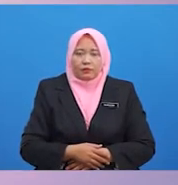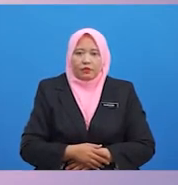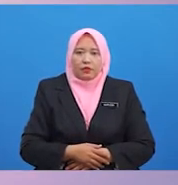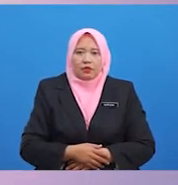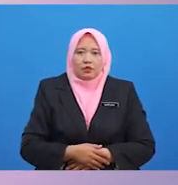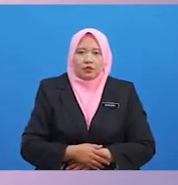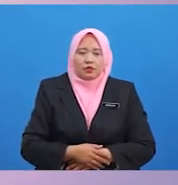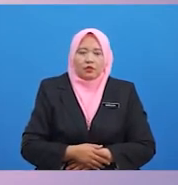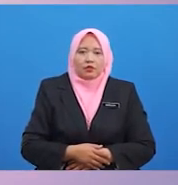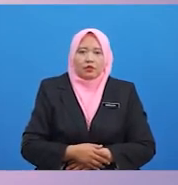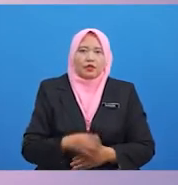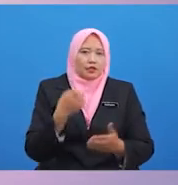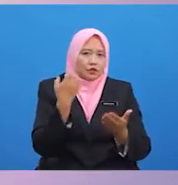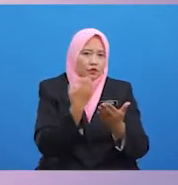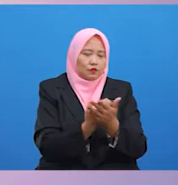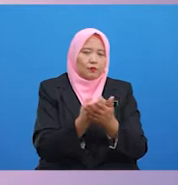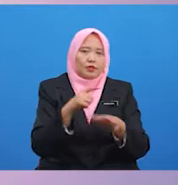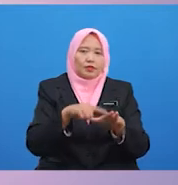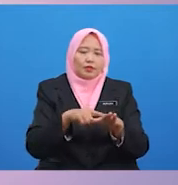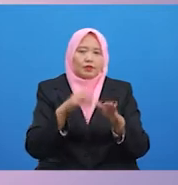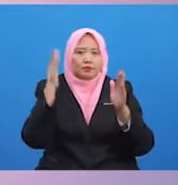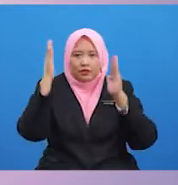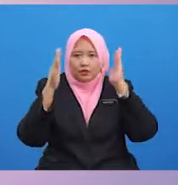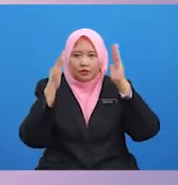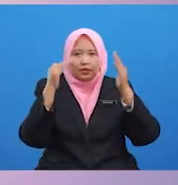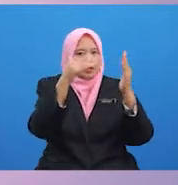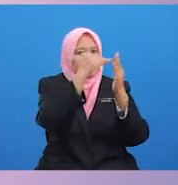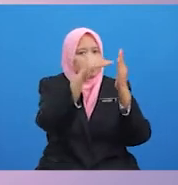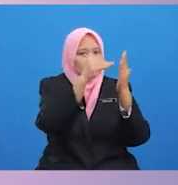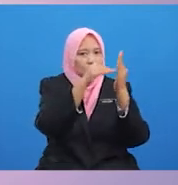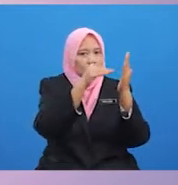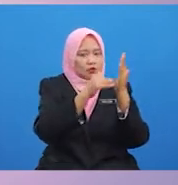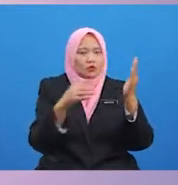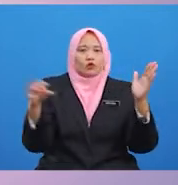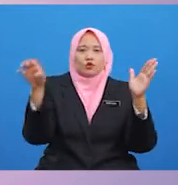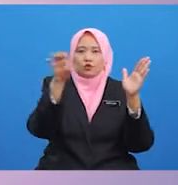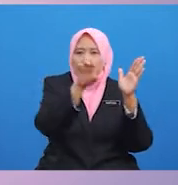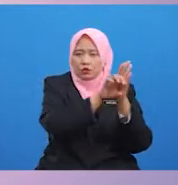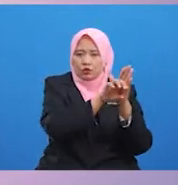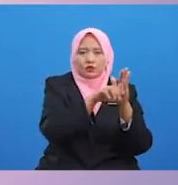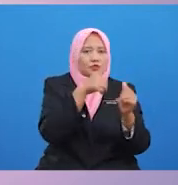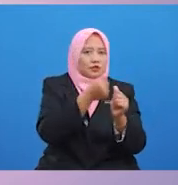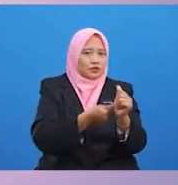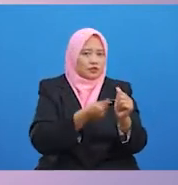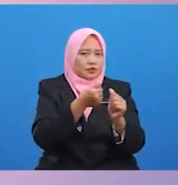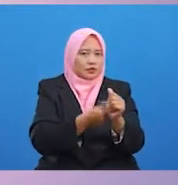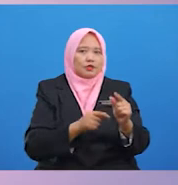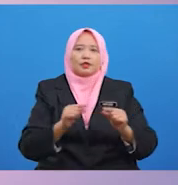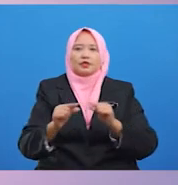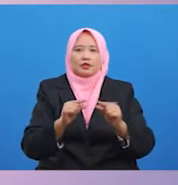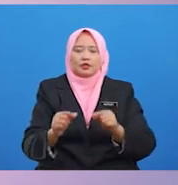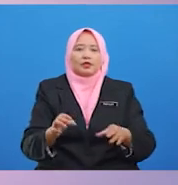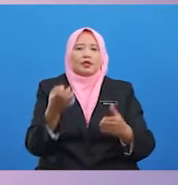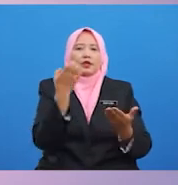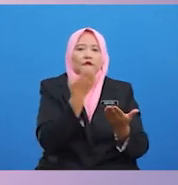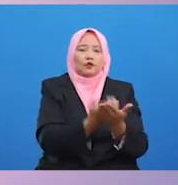berpandukan sektor ekonomi di Malaysia, senaraikan contoh bagi setiap kegiatan